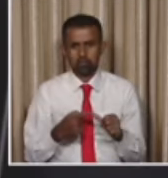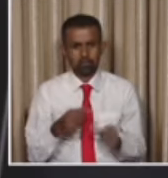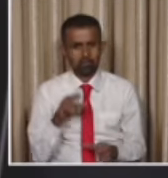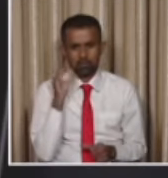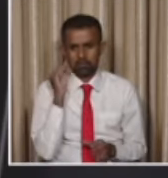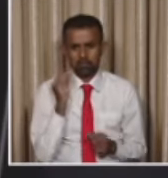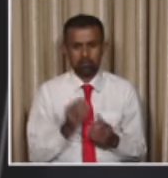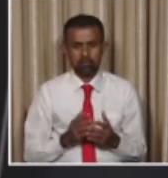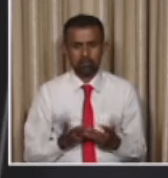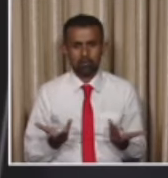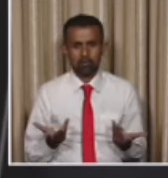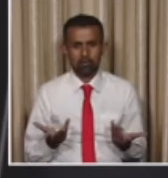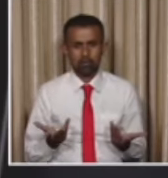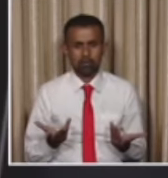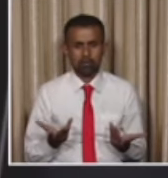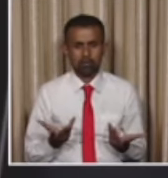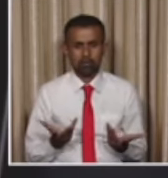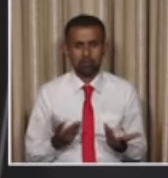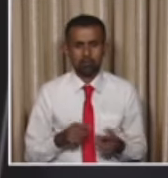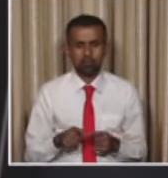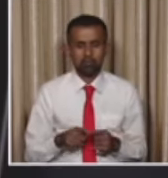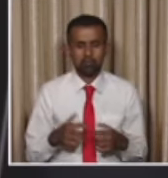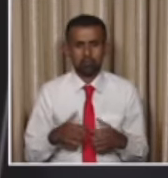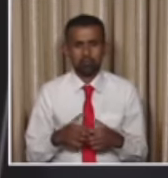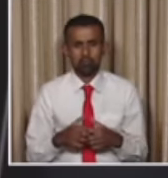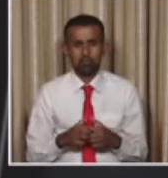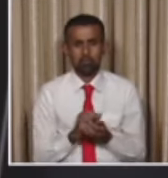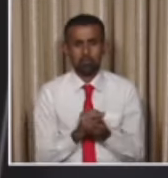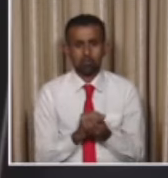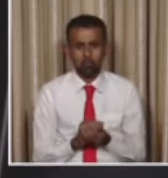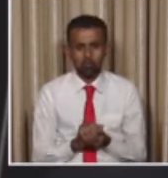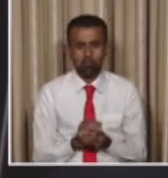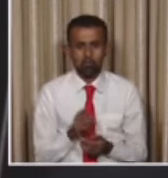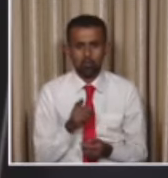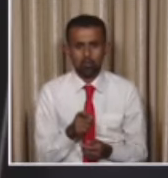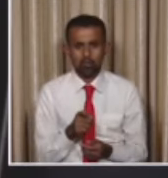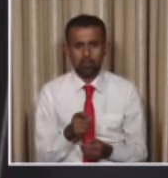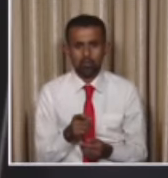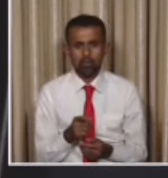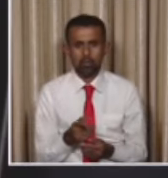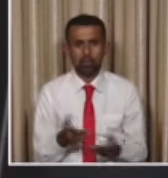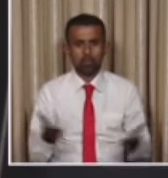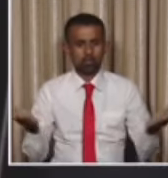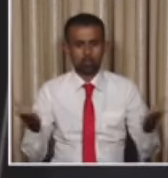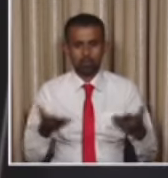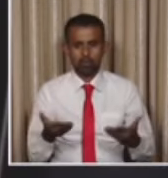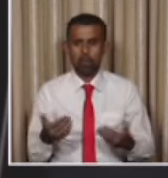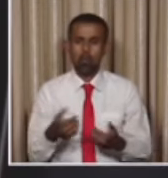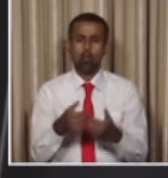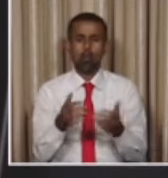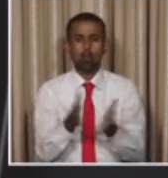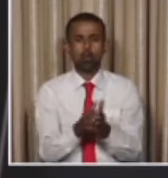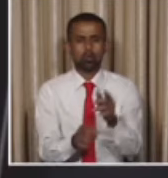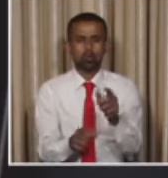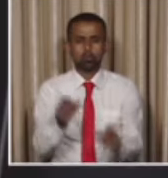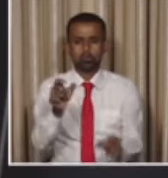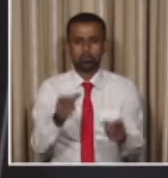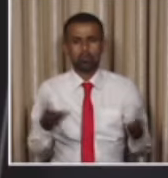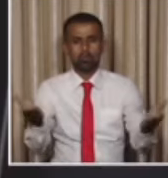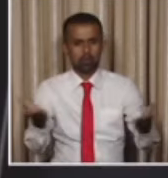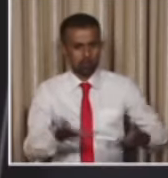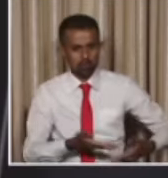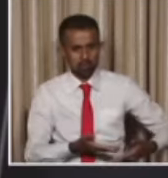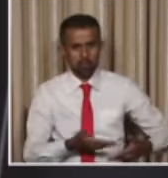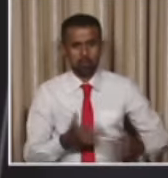නැති නිසා මේ වැනි තත්ත්වයකින් බේරා ගැනීම සඳහායි ඉදිරිපත්වෙන්ට පුළුවන් ඕන කෙනෙක් ඉන්නවනම් ඉදිරිපත්වෙන්ට